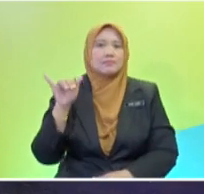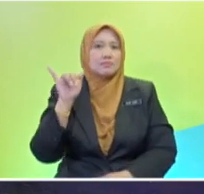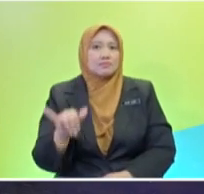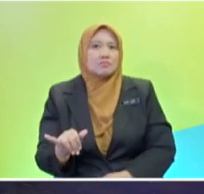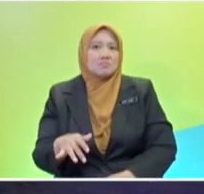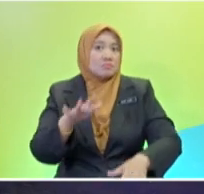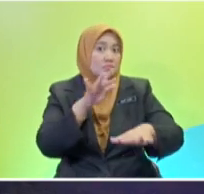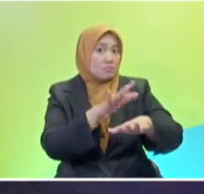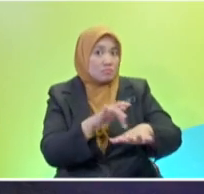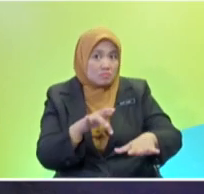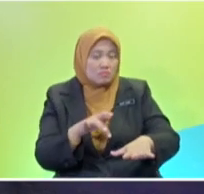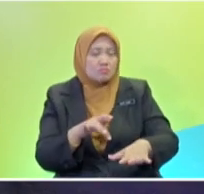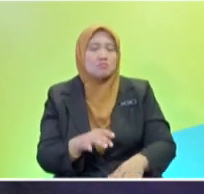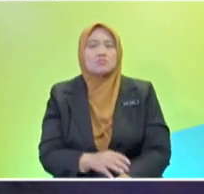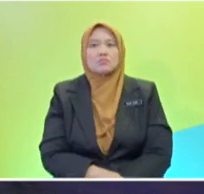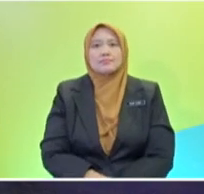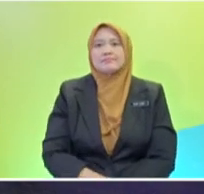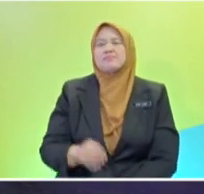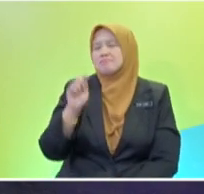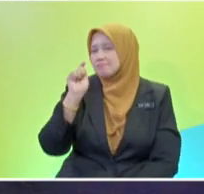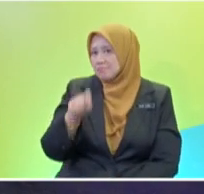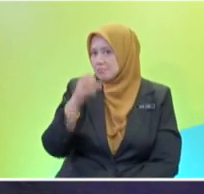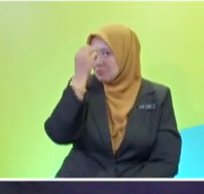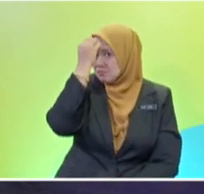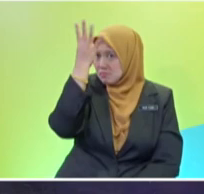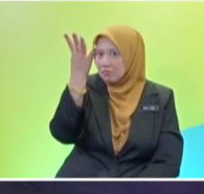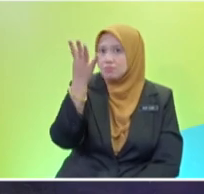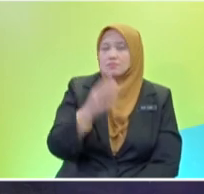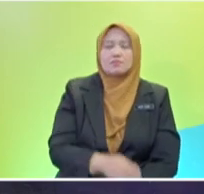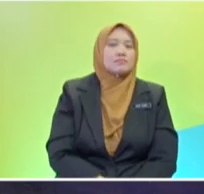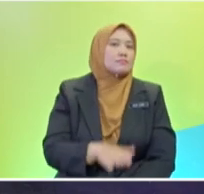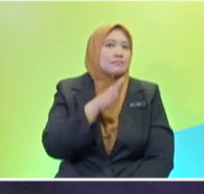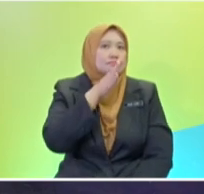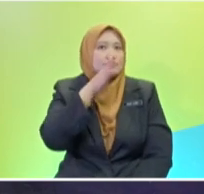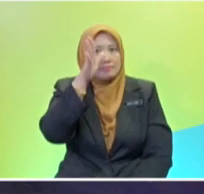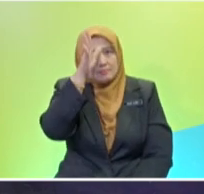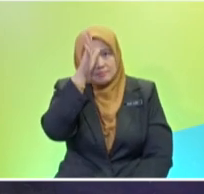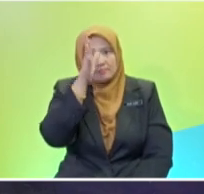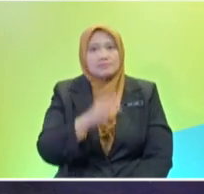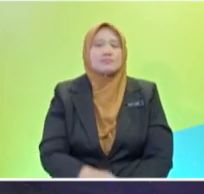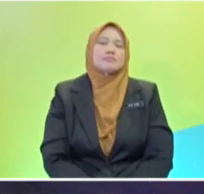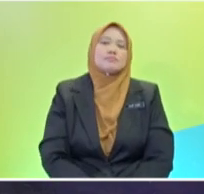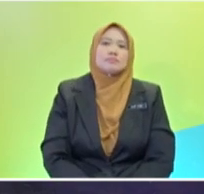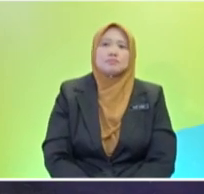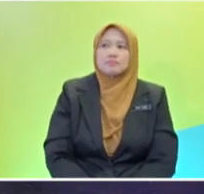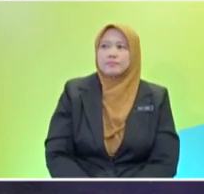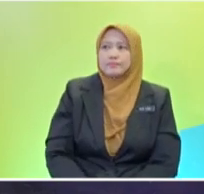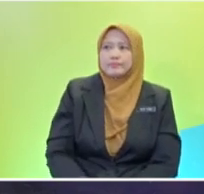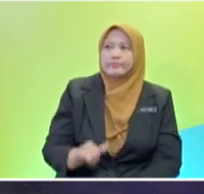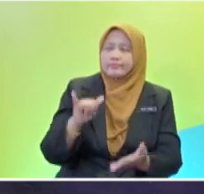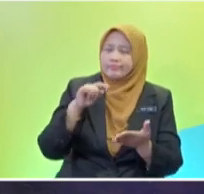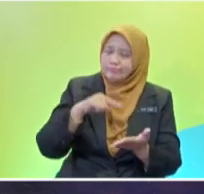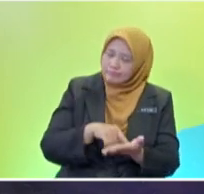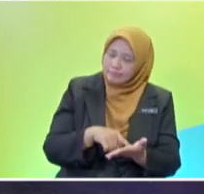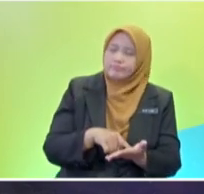itulah dia perbedaan bagi anak Sule yang ada di bagian lelaki dan juga perempuan baru